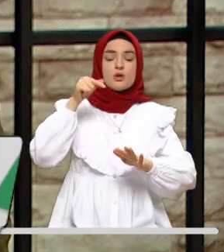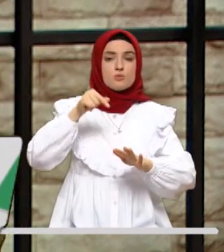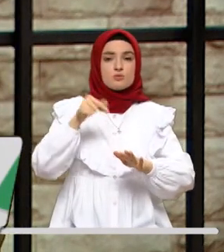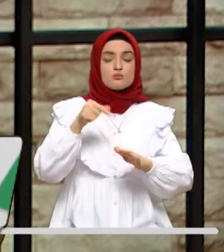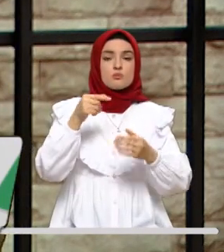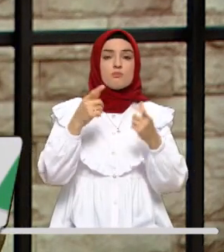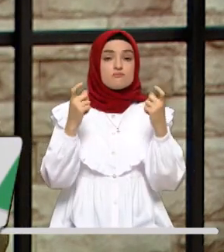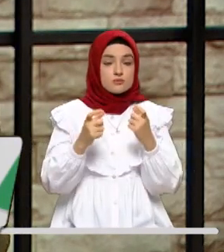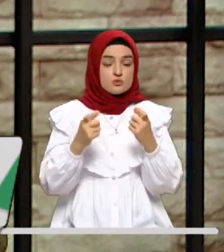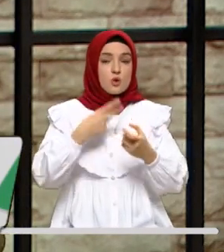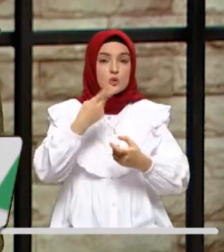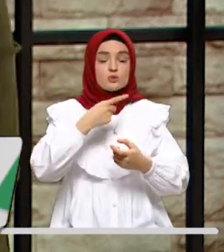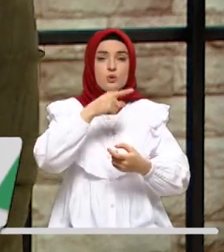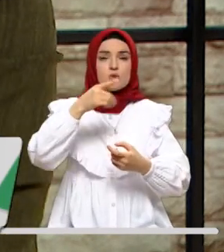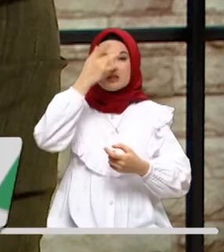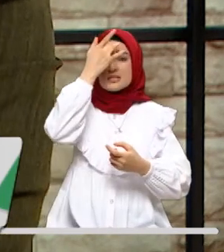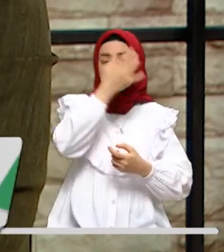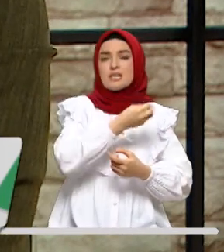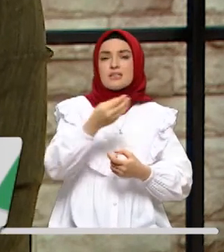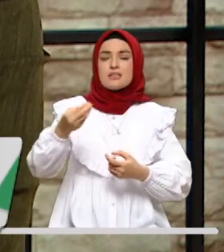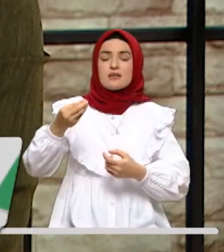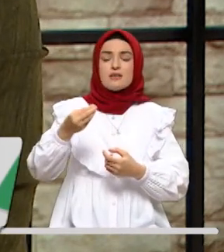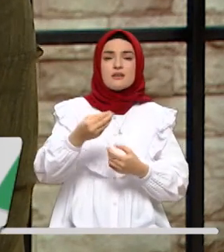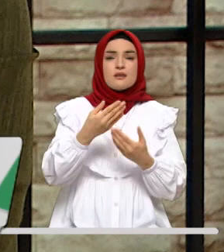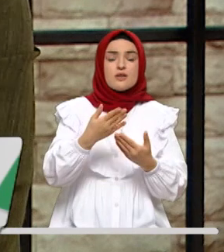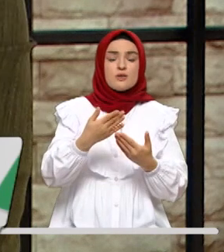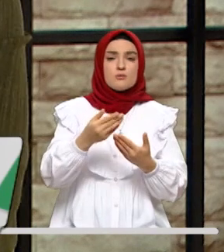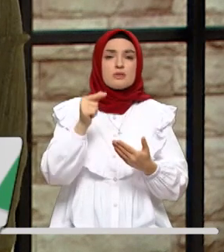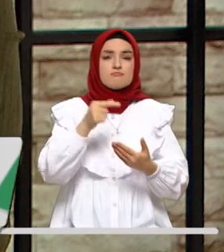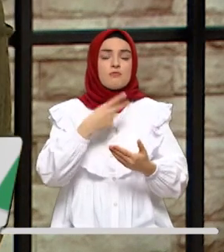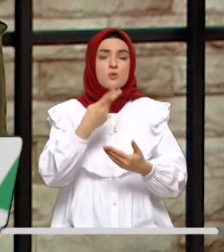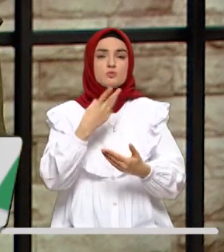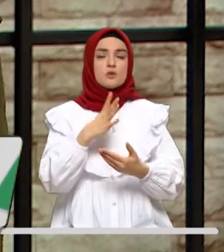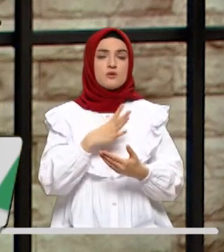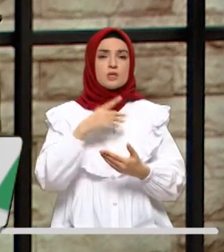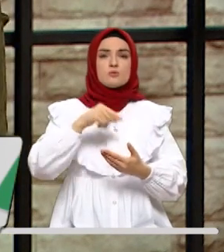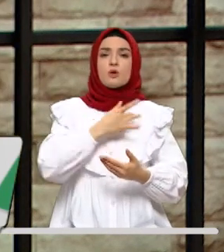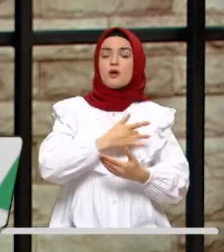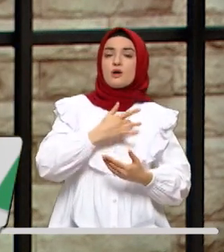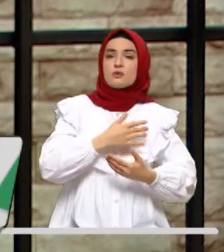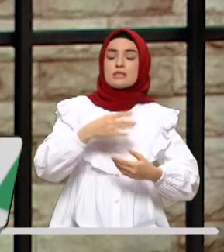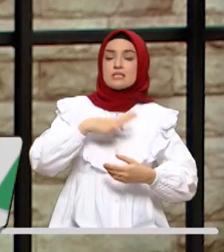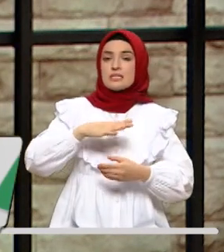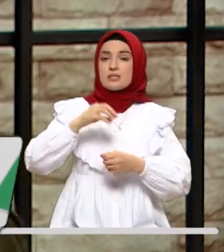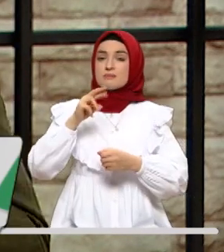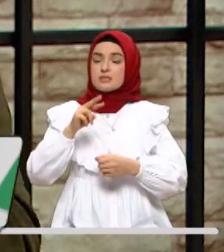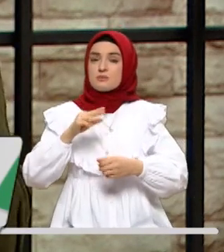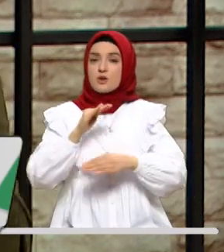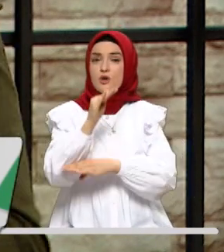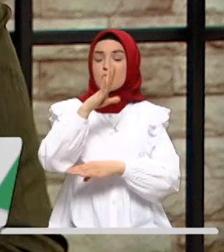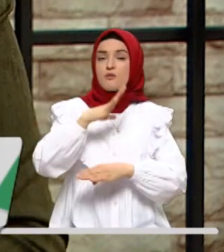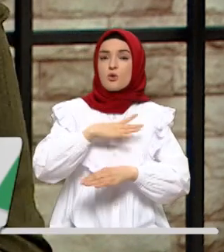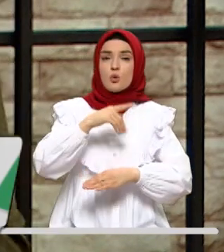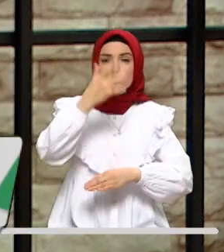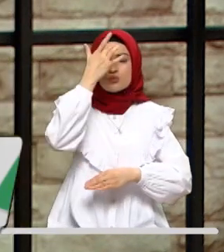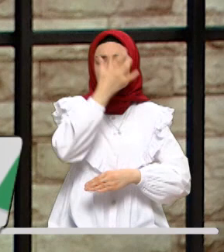konuşuyorsak, o şehitlerin yüzü suyu hürmetine, biz bugün Anadolu'da istediğimiz gibi hür bir şekilde yaşıyorsak, o şehitler